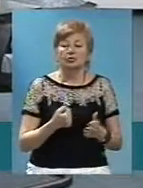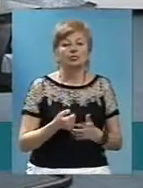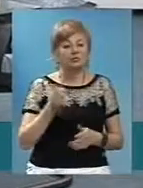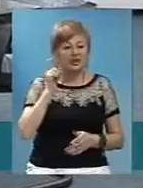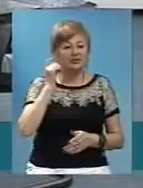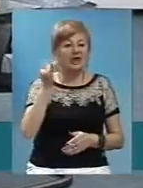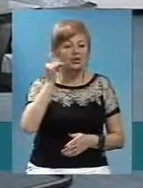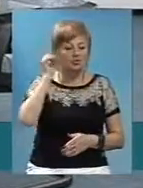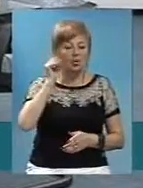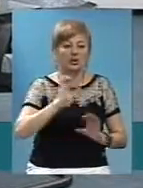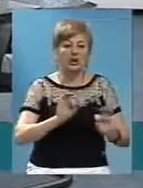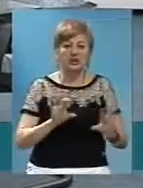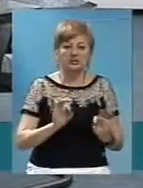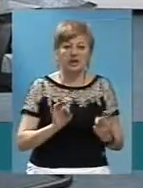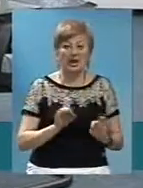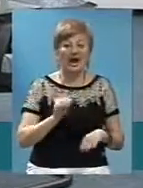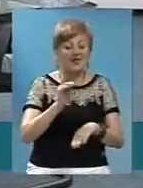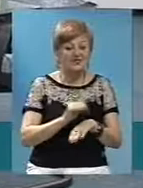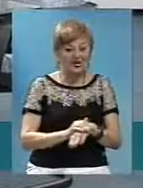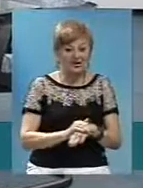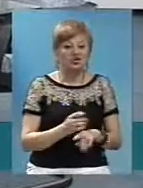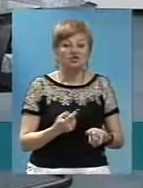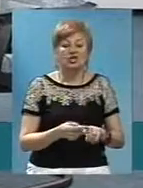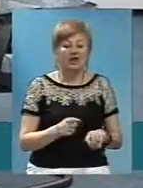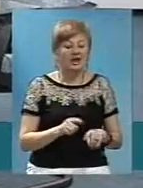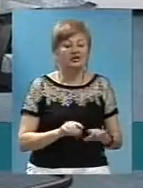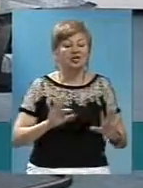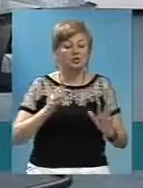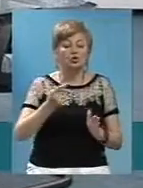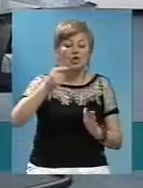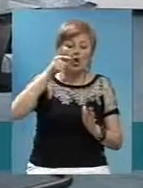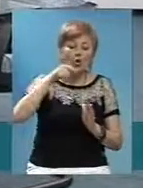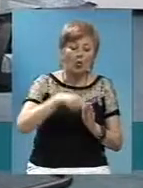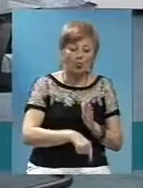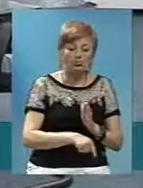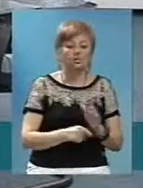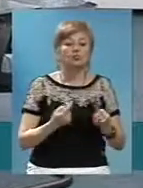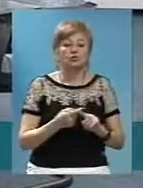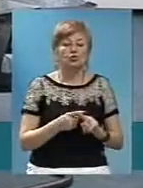тої ситуації. Але насправді ця ситуація значно глибша, бо традиція,